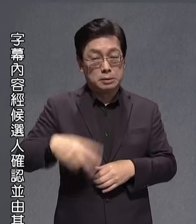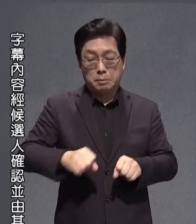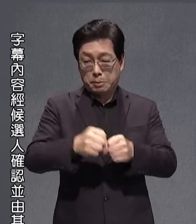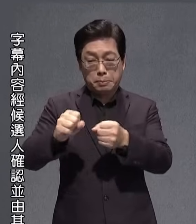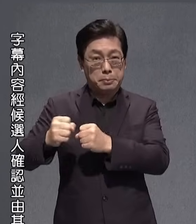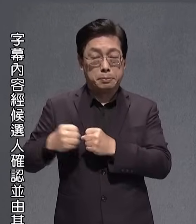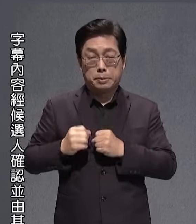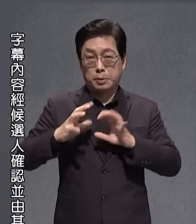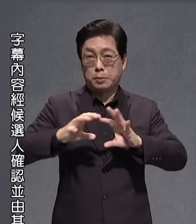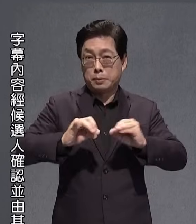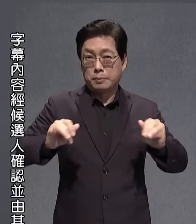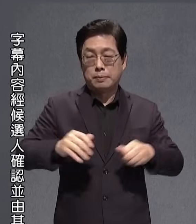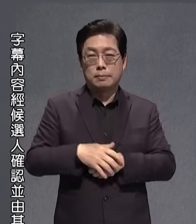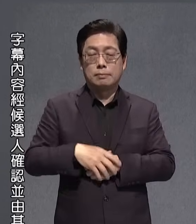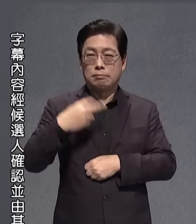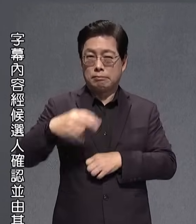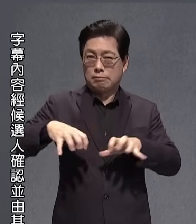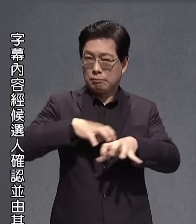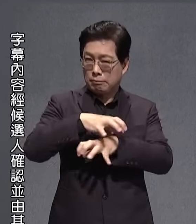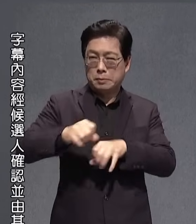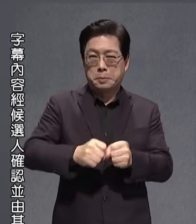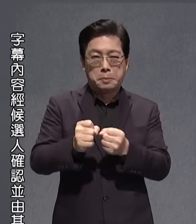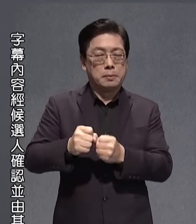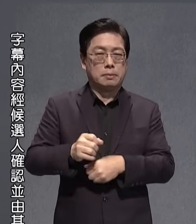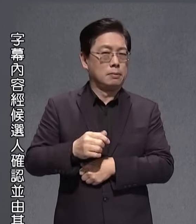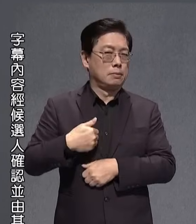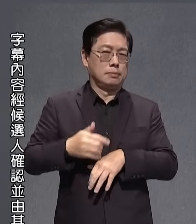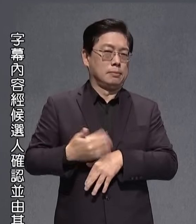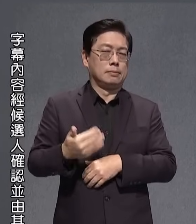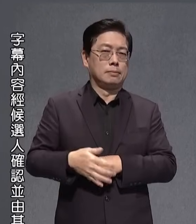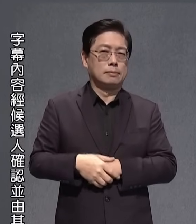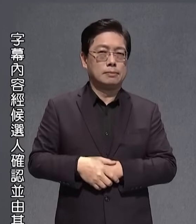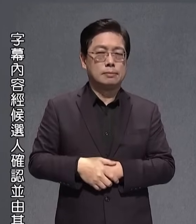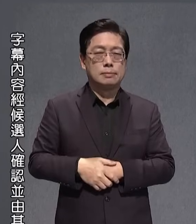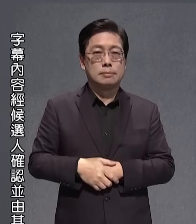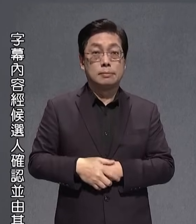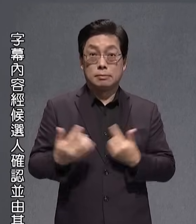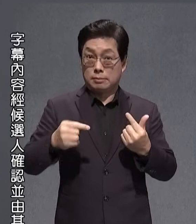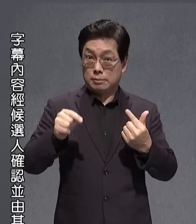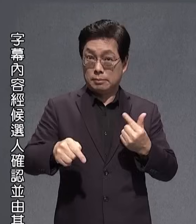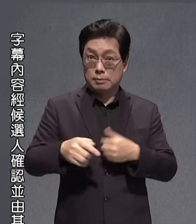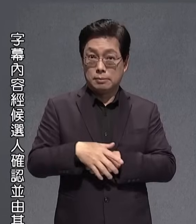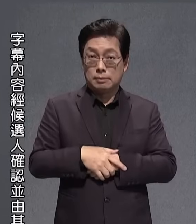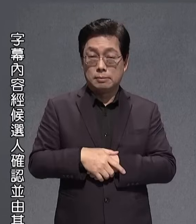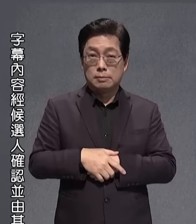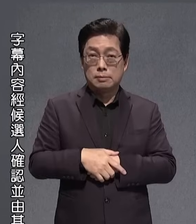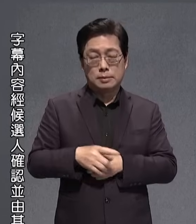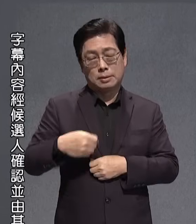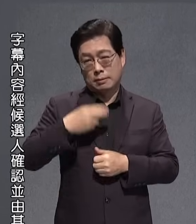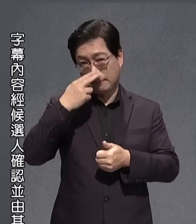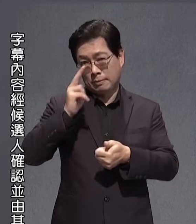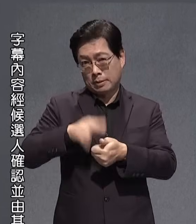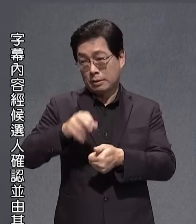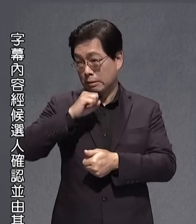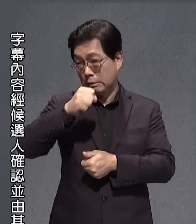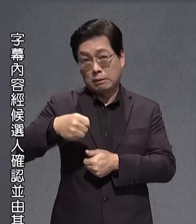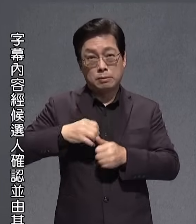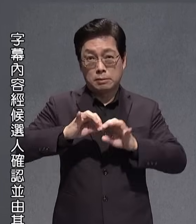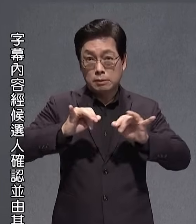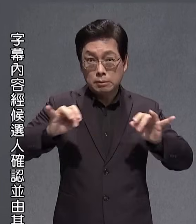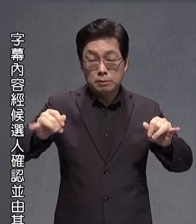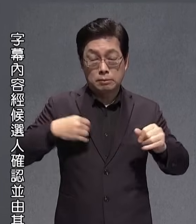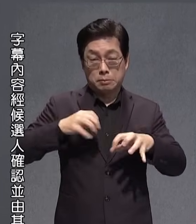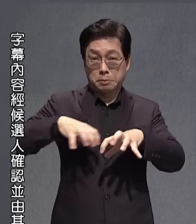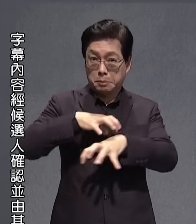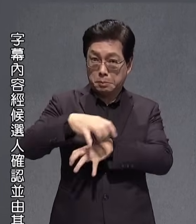国土以及环境的方式来进电，阿内当。就牺牲着咱台湾的土地、